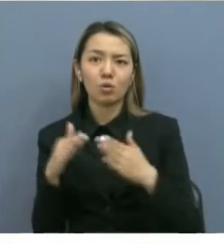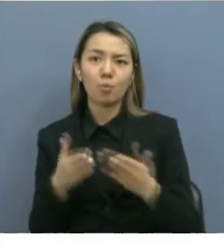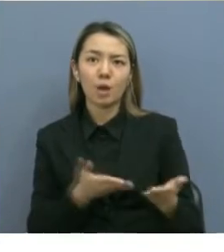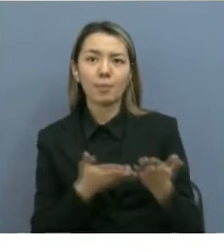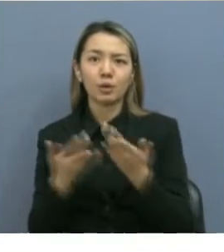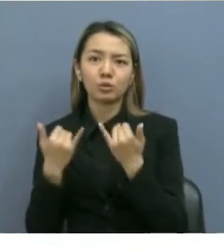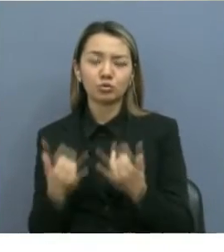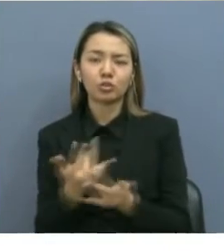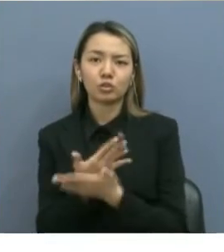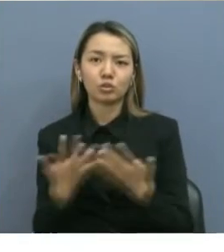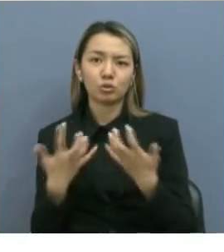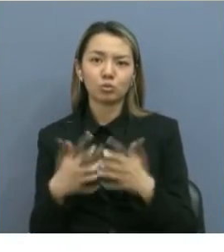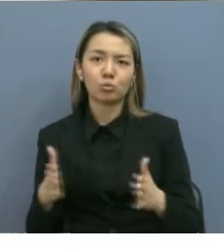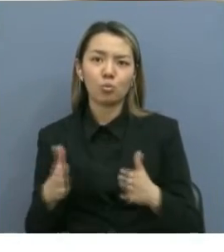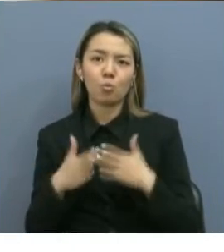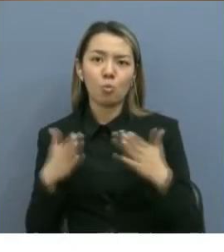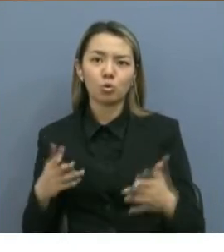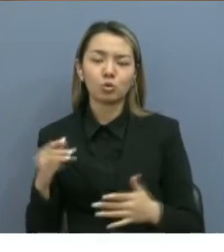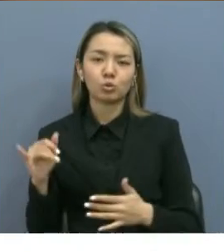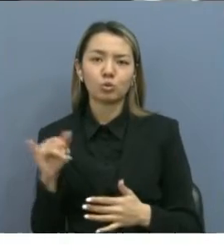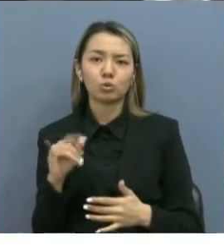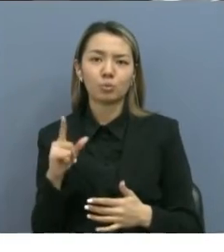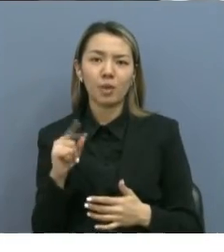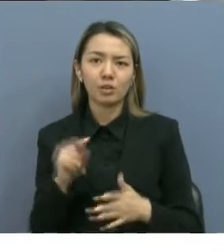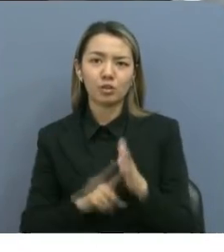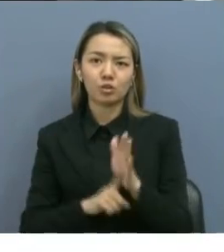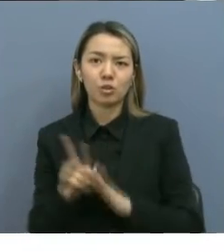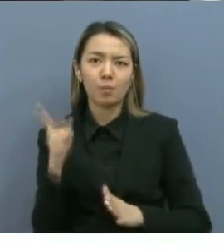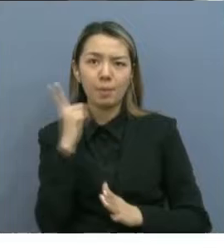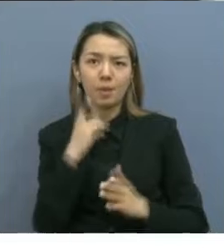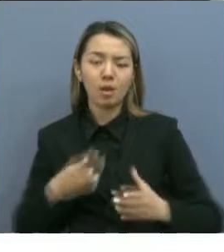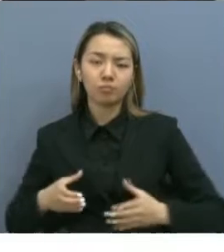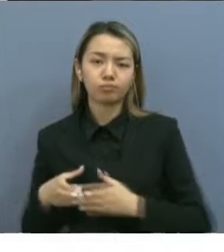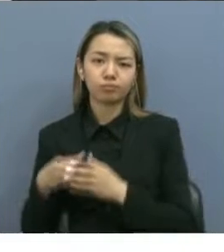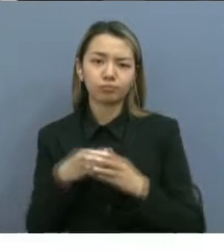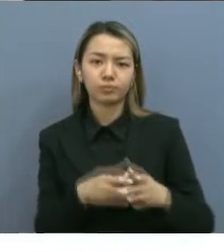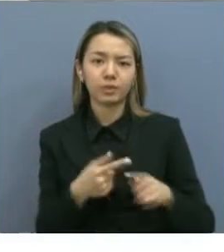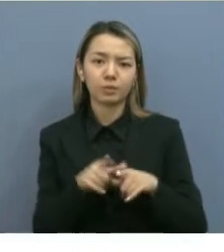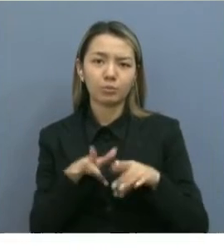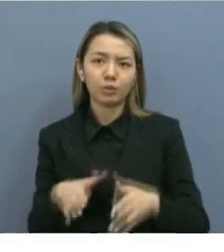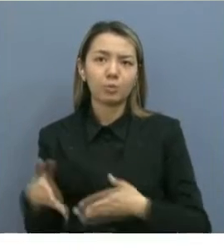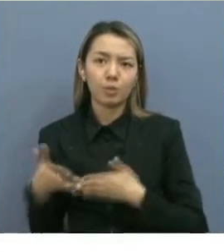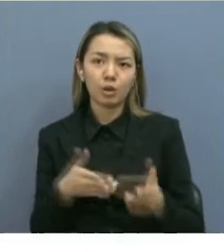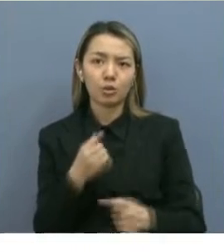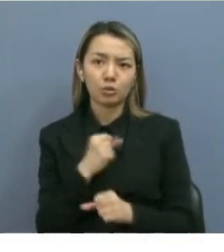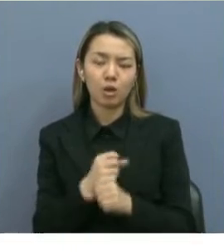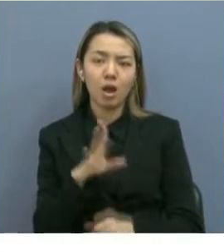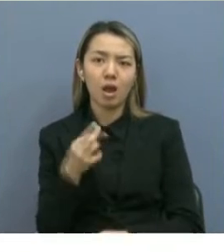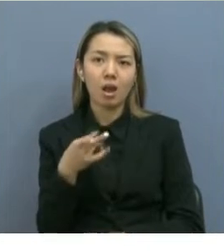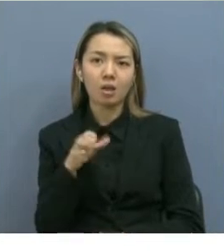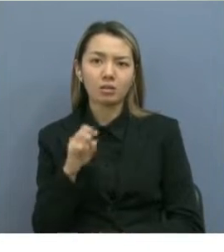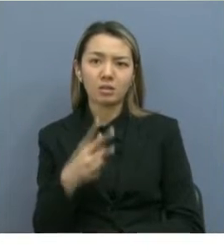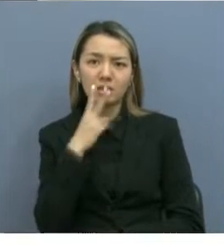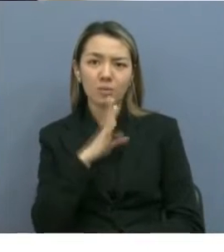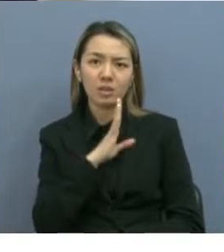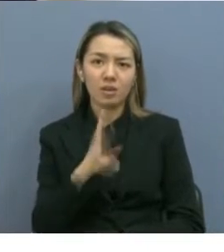шақыртулар бүгінде бірнеше есеге артып отыр. Дүйсенбіден бастап емхананың мобильді тобын ұйымдастырып, бұл іске жұмылдыру көзделуде. Ал карантинге